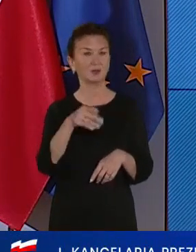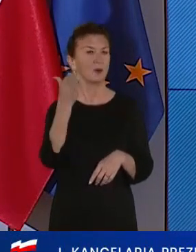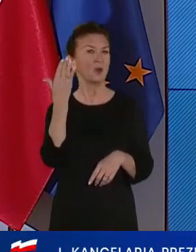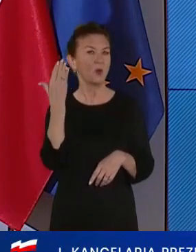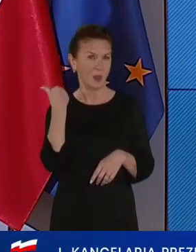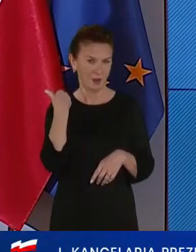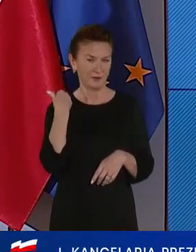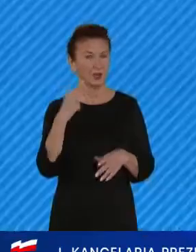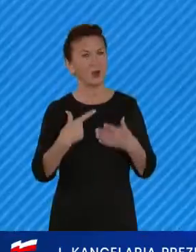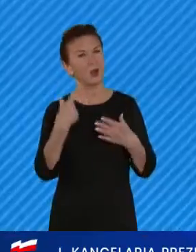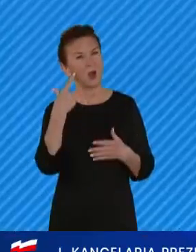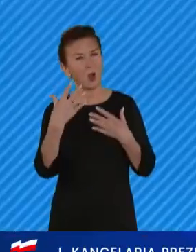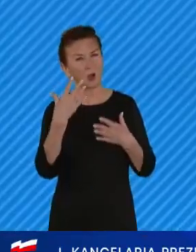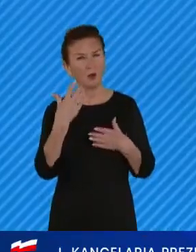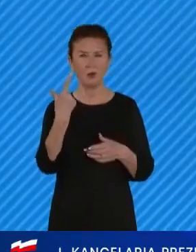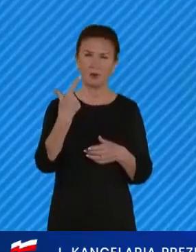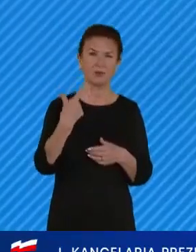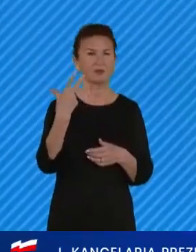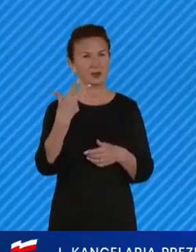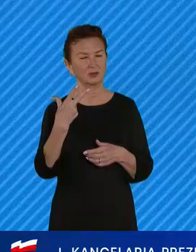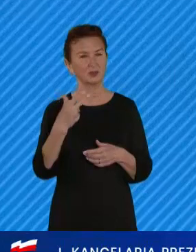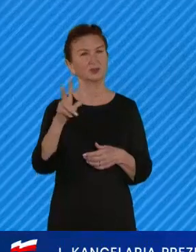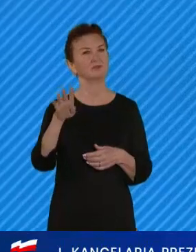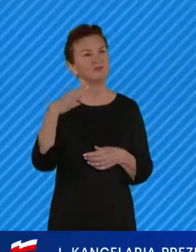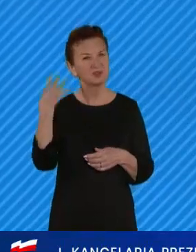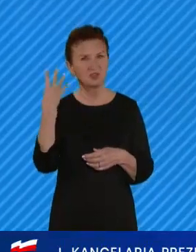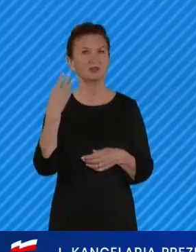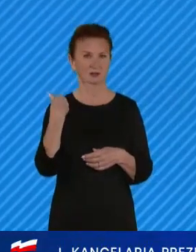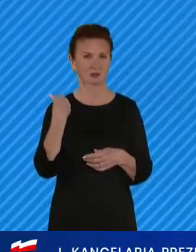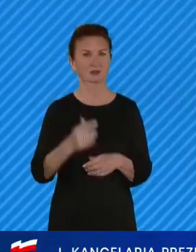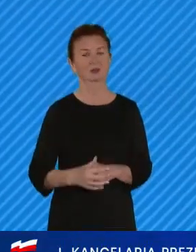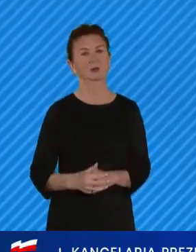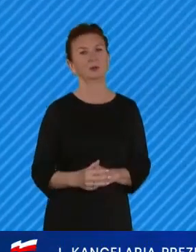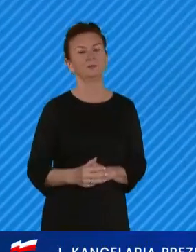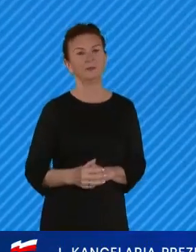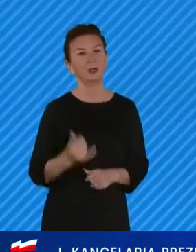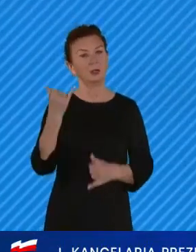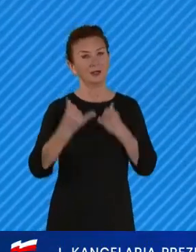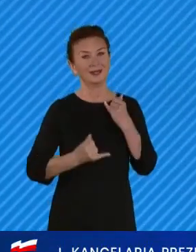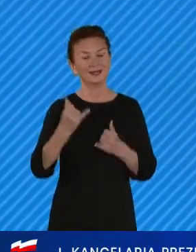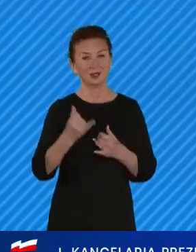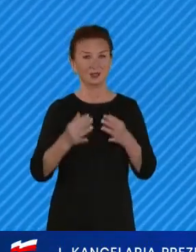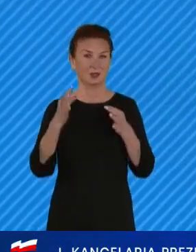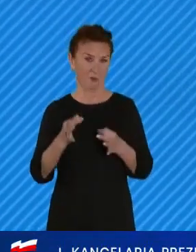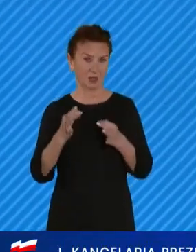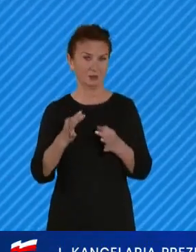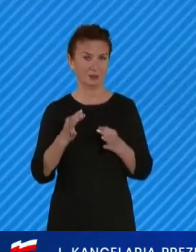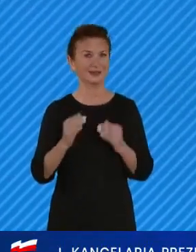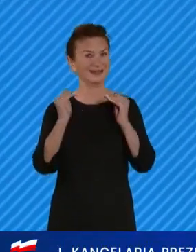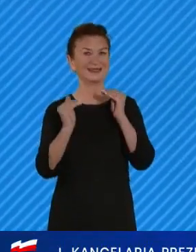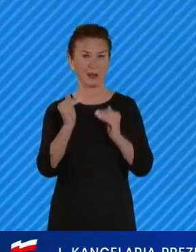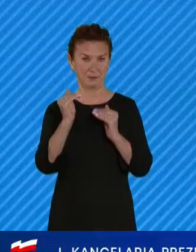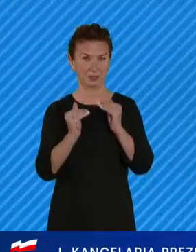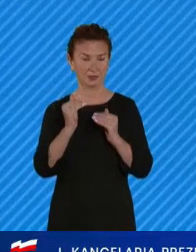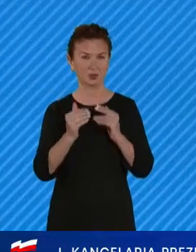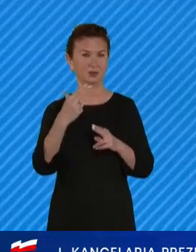ten okres, o jakim powiedziałem, 2,5 do 4 tygodnie temu. Jeśli więc ta stabilność zakażeń